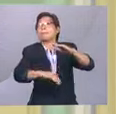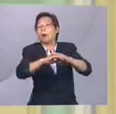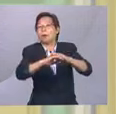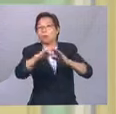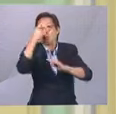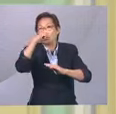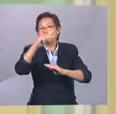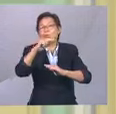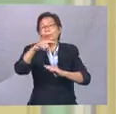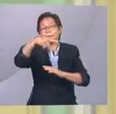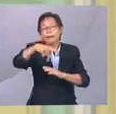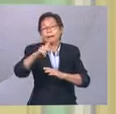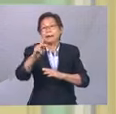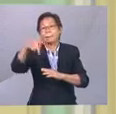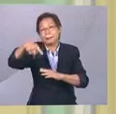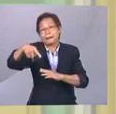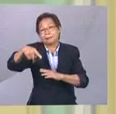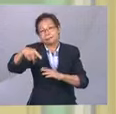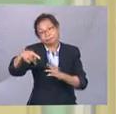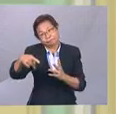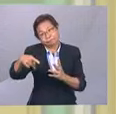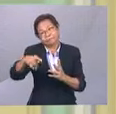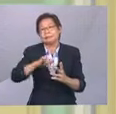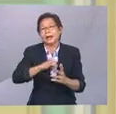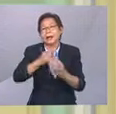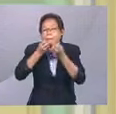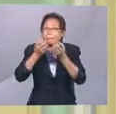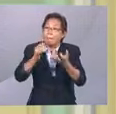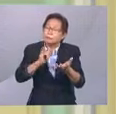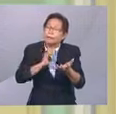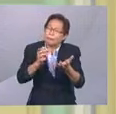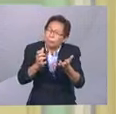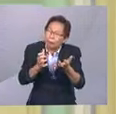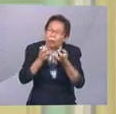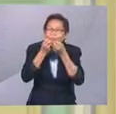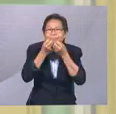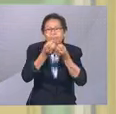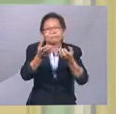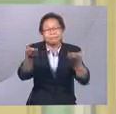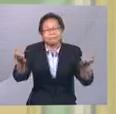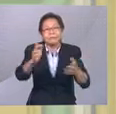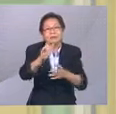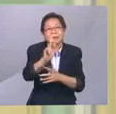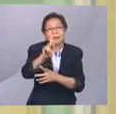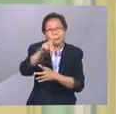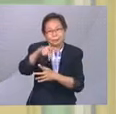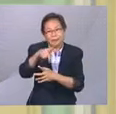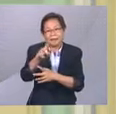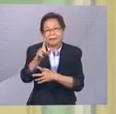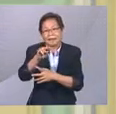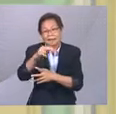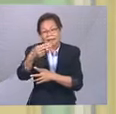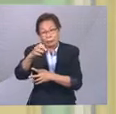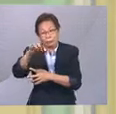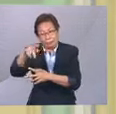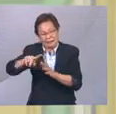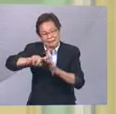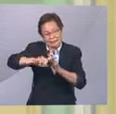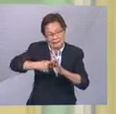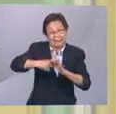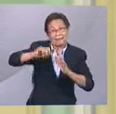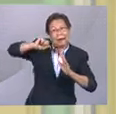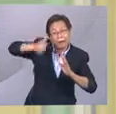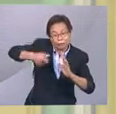PCP ini Hai jadi saya ingin memaklumkan bahwa kepedean SGP bermula